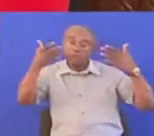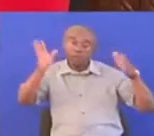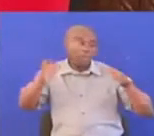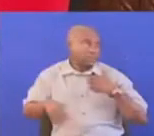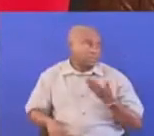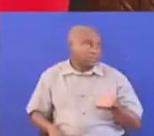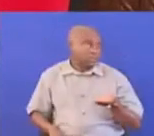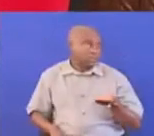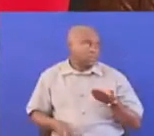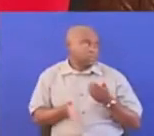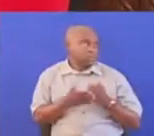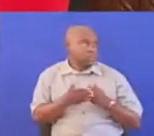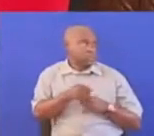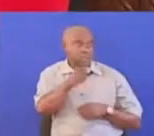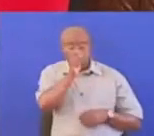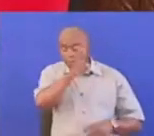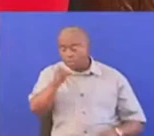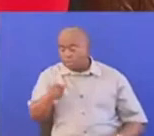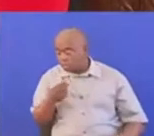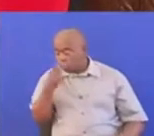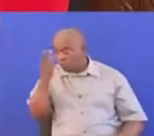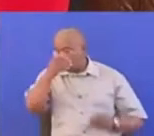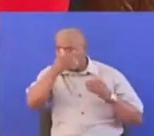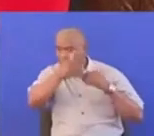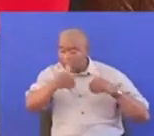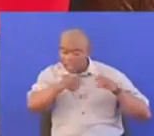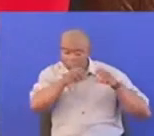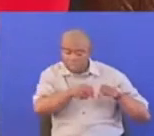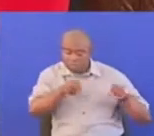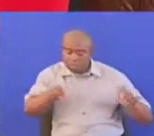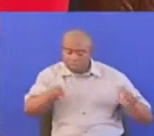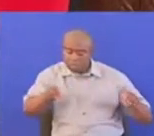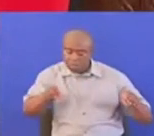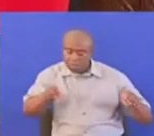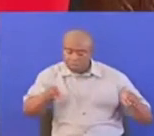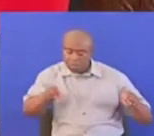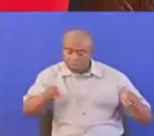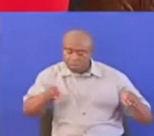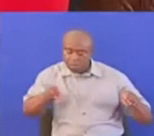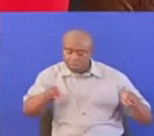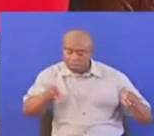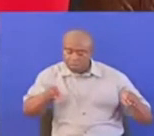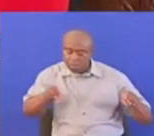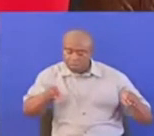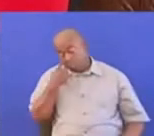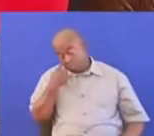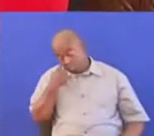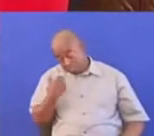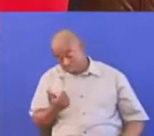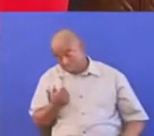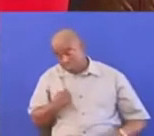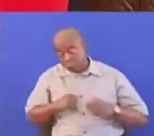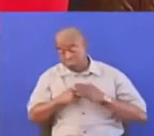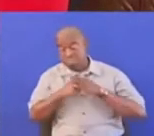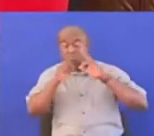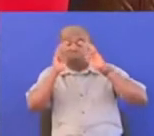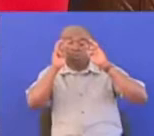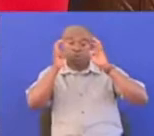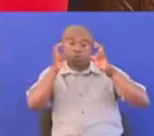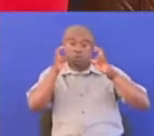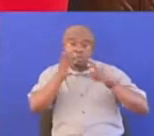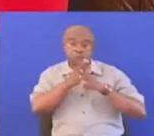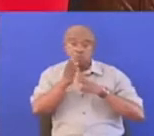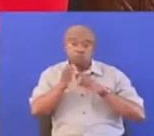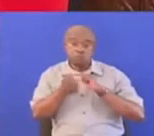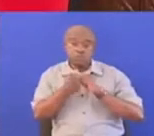na wananchi waone ile mipaka inavyowekwa. Mheshimiwa spika, nimeona umewasha taa, naomba kuunga mkono hoja